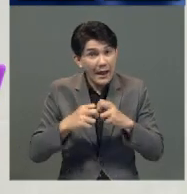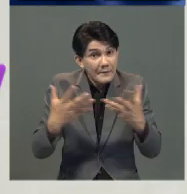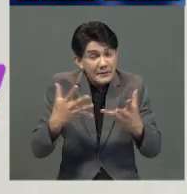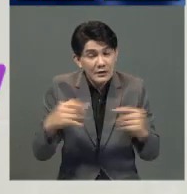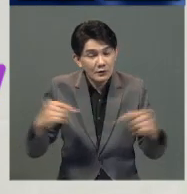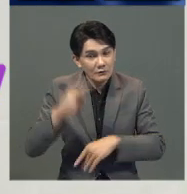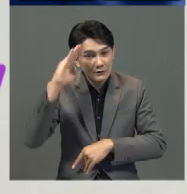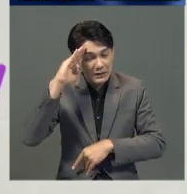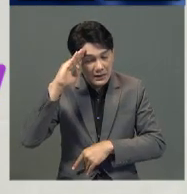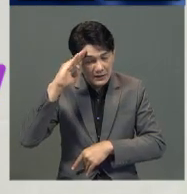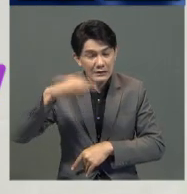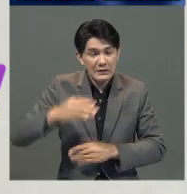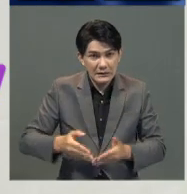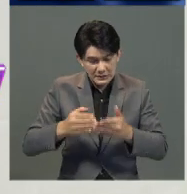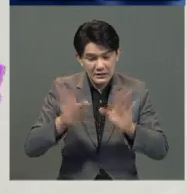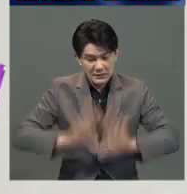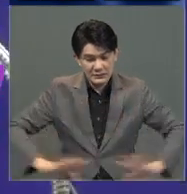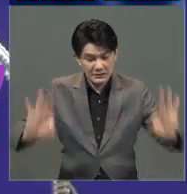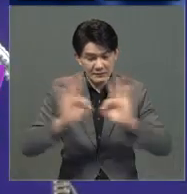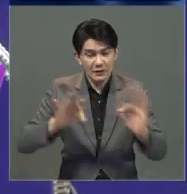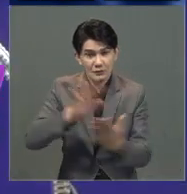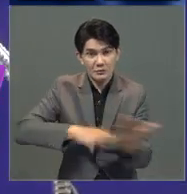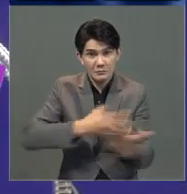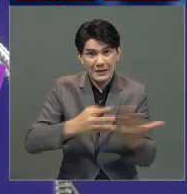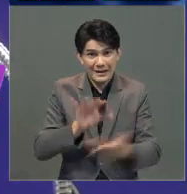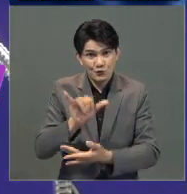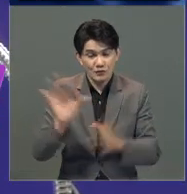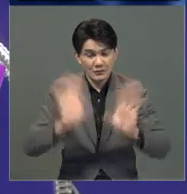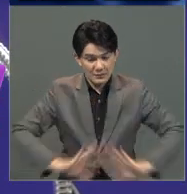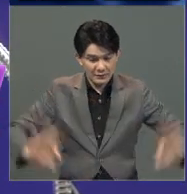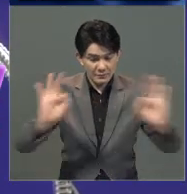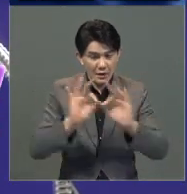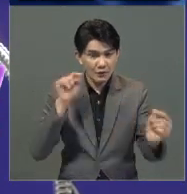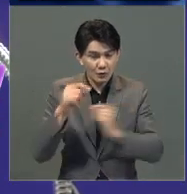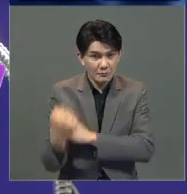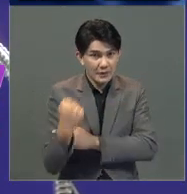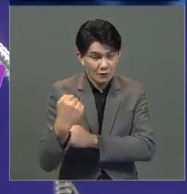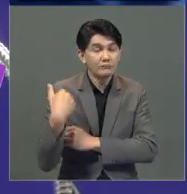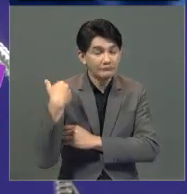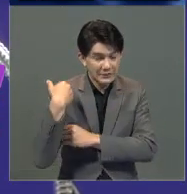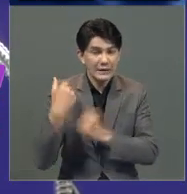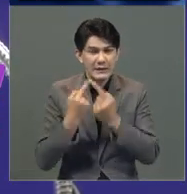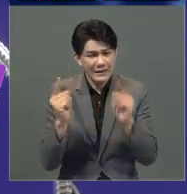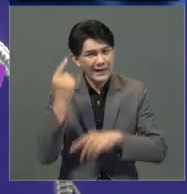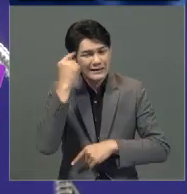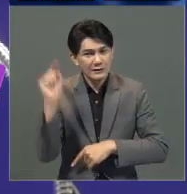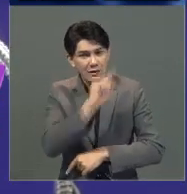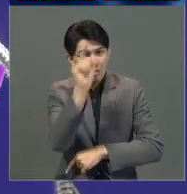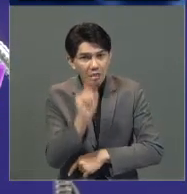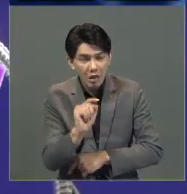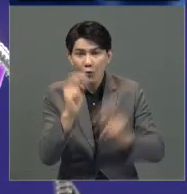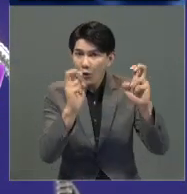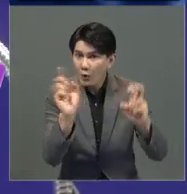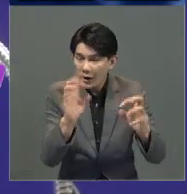ข้องที่ทางกองทัพเรือยืนยันเรื่องความจำเป็นทางยุทธศาสตร์เพราะถือเป็นเรื่องความมั่นคงแต่ว่ายังมีประเด็นที่สงสัย